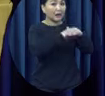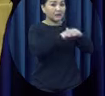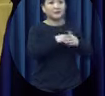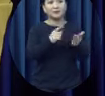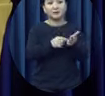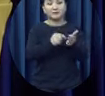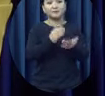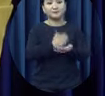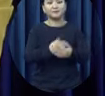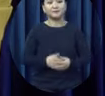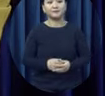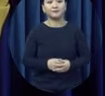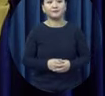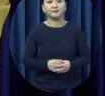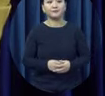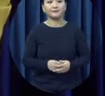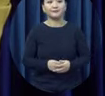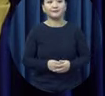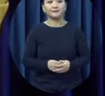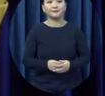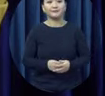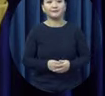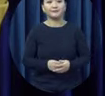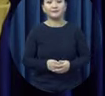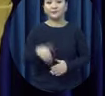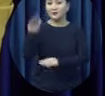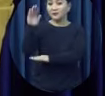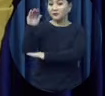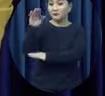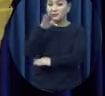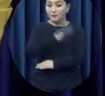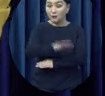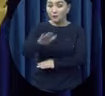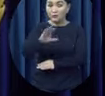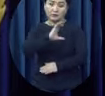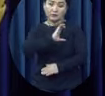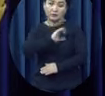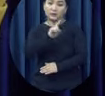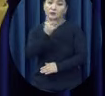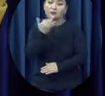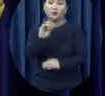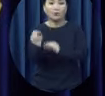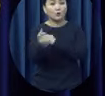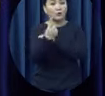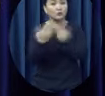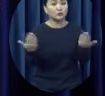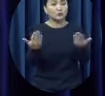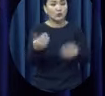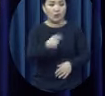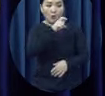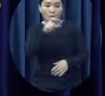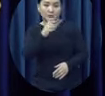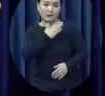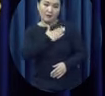шаардлага бол өсвөр насны хүүхдүүдийн тулд гардаг. За өсвөр насны хүүхдүүдийн маань сэтгэл зүйн онцлог нь болохоор бусдыг